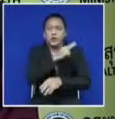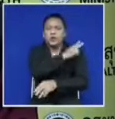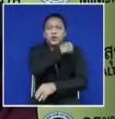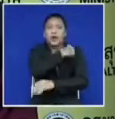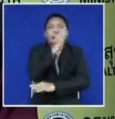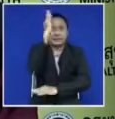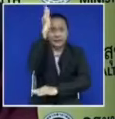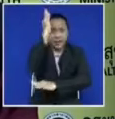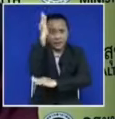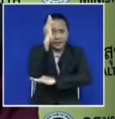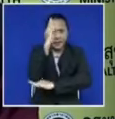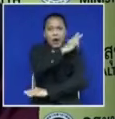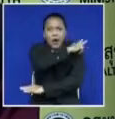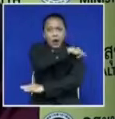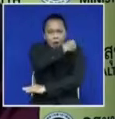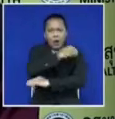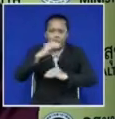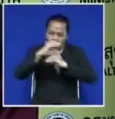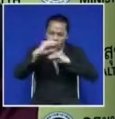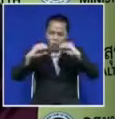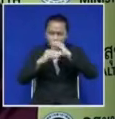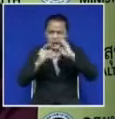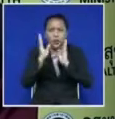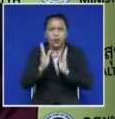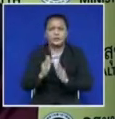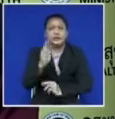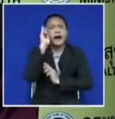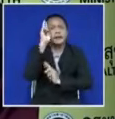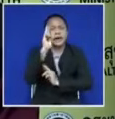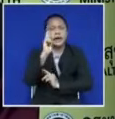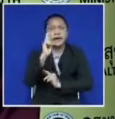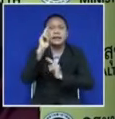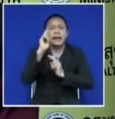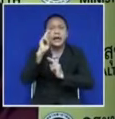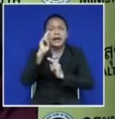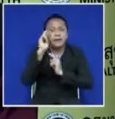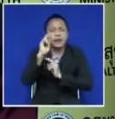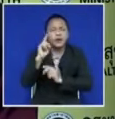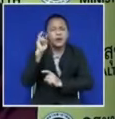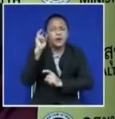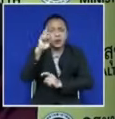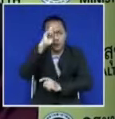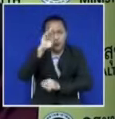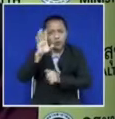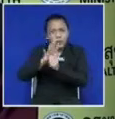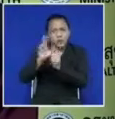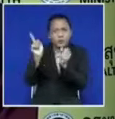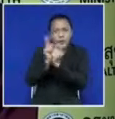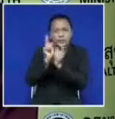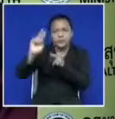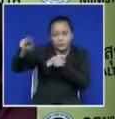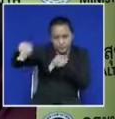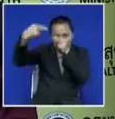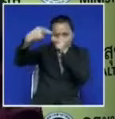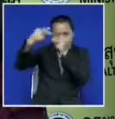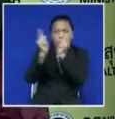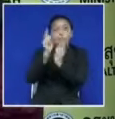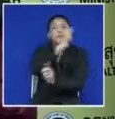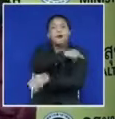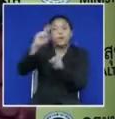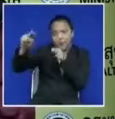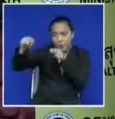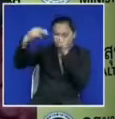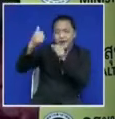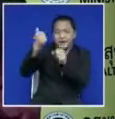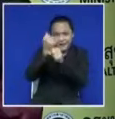อซึ่งเป็นโครงการที่เปิดให้คนกลุ่มเสี่ยงติดโรคโควิด-19 พบแพทย์ออนไลน์นะคะผ่านเทเลเมดิซีนโด